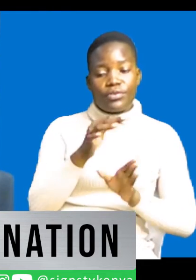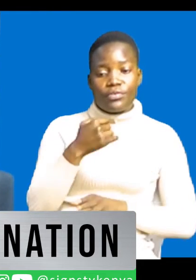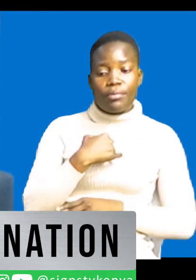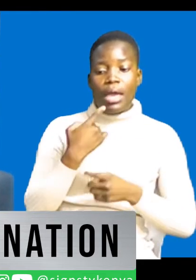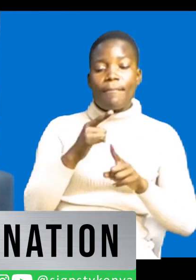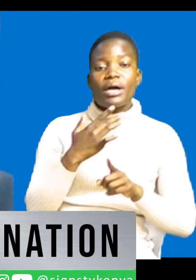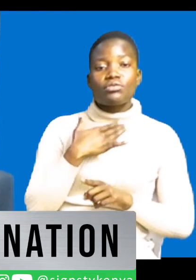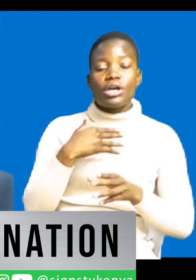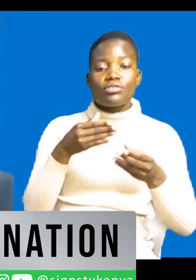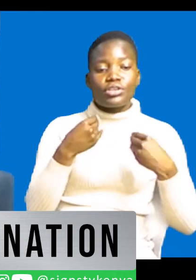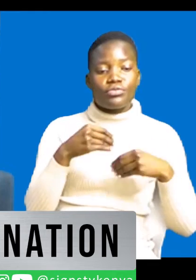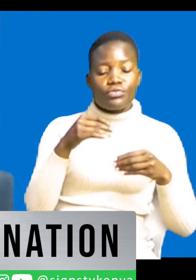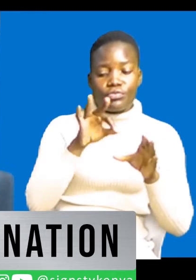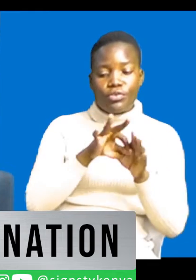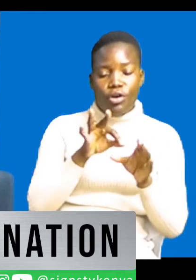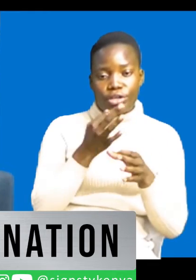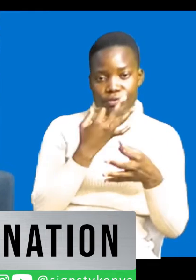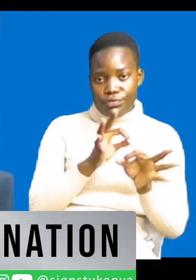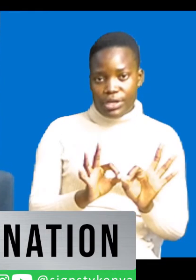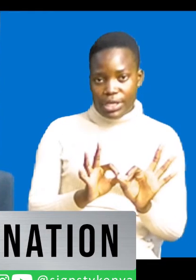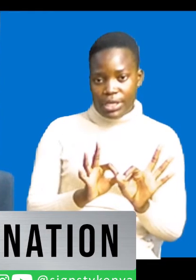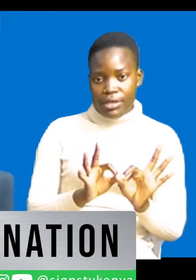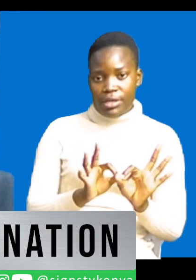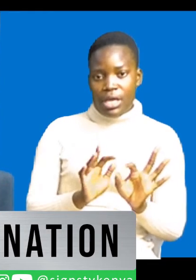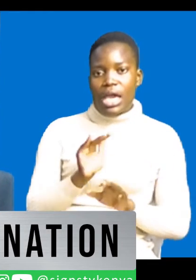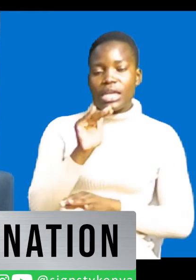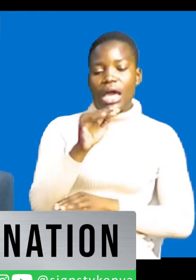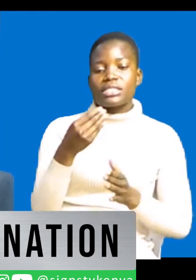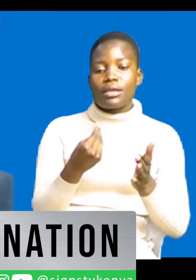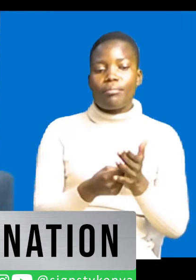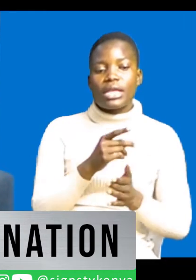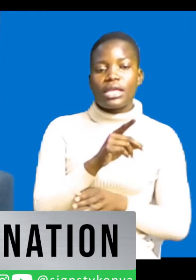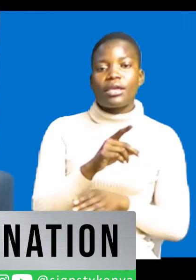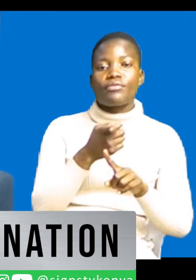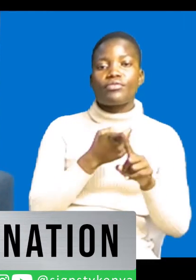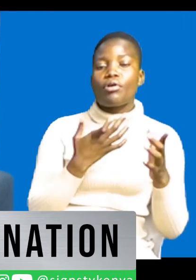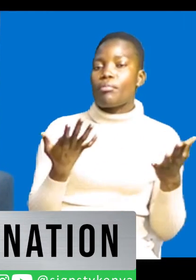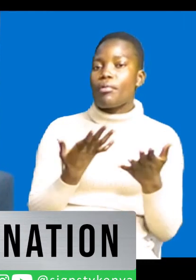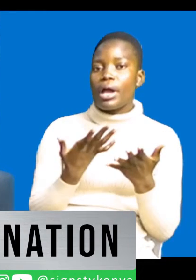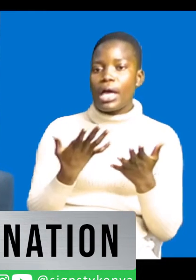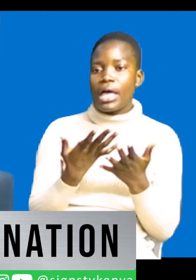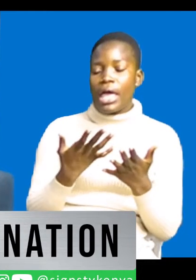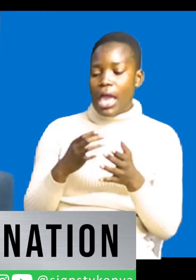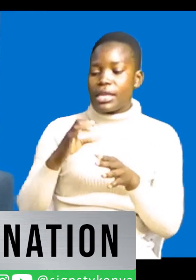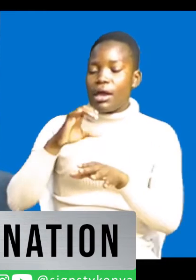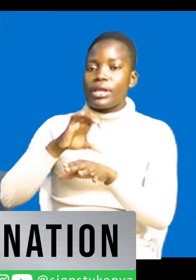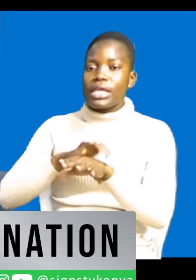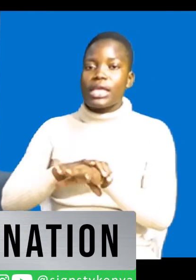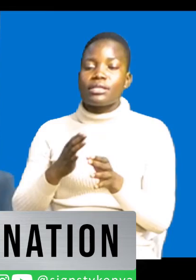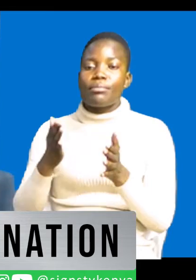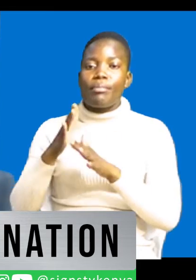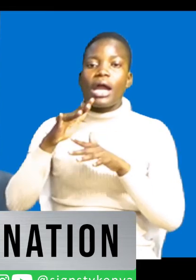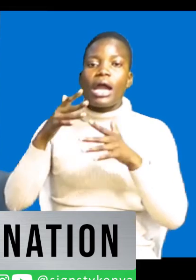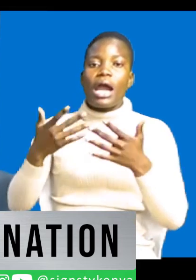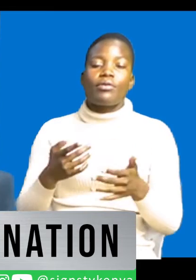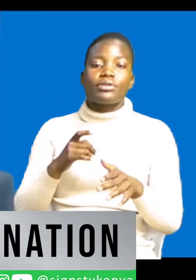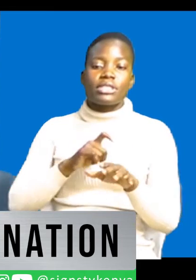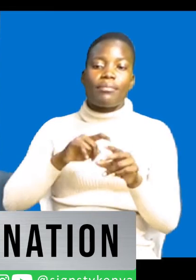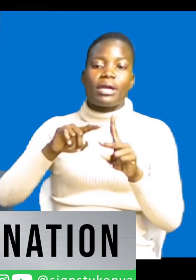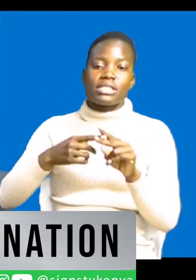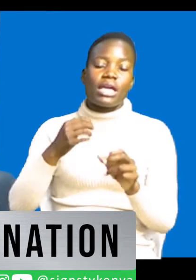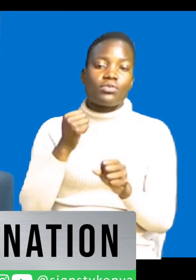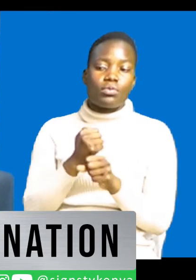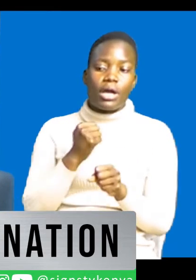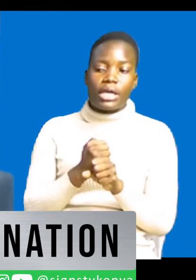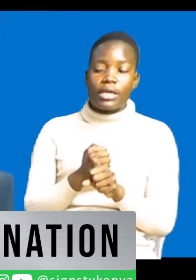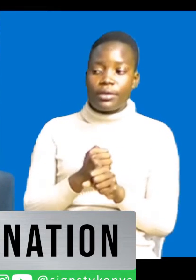kunipea kura free. Na ulizi hiyo finje nimetoa. Na uniulizi na nitairecover aje nikipata hiyo kiti. So hiyo